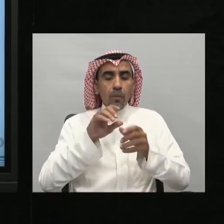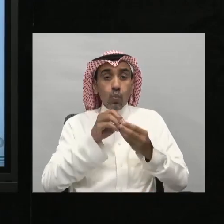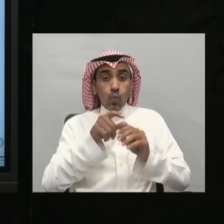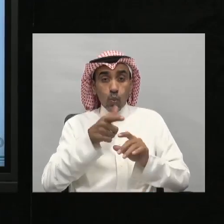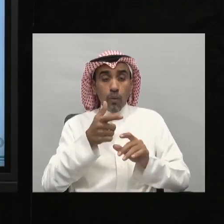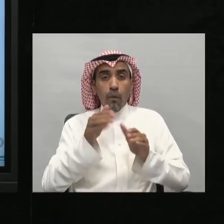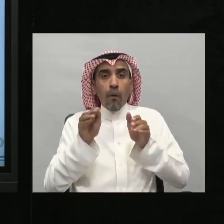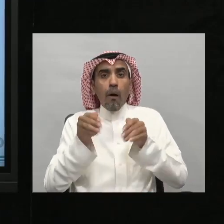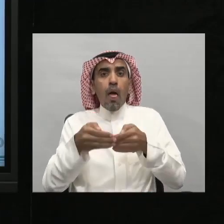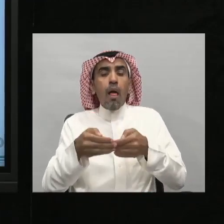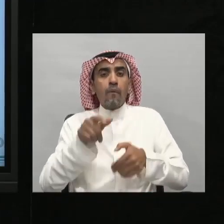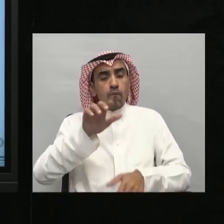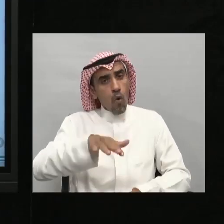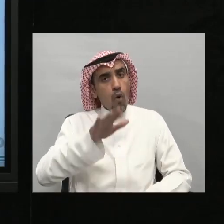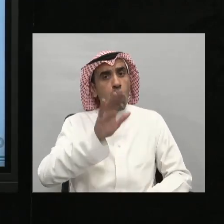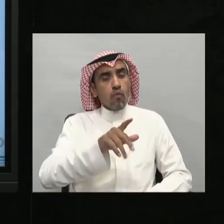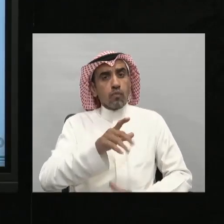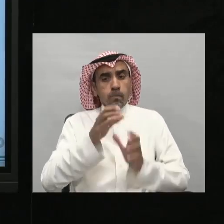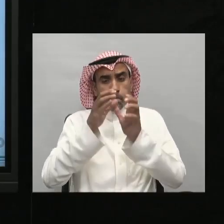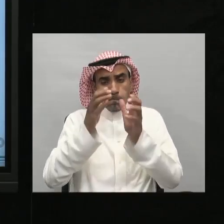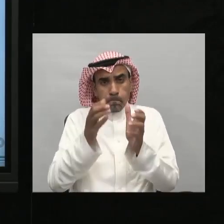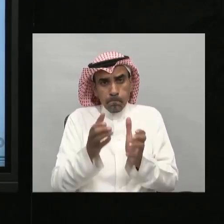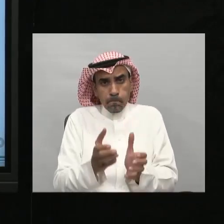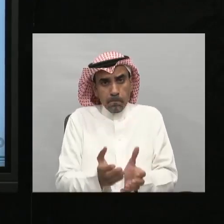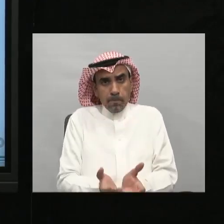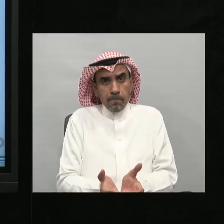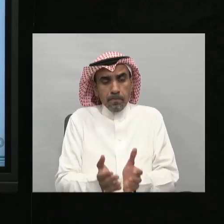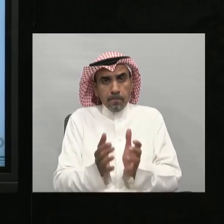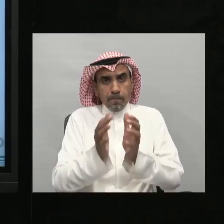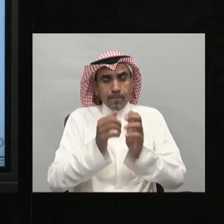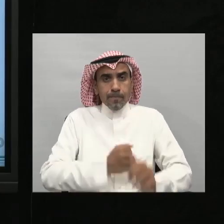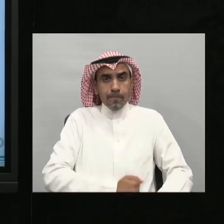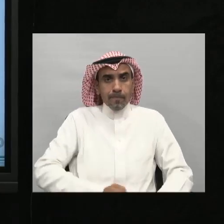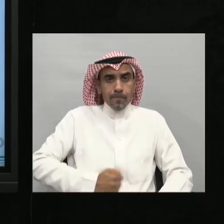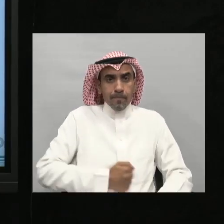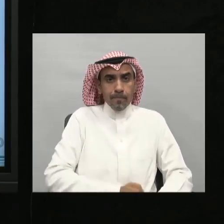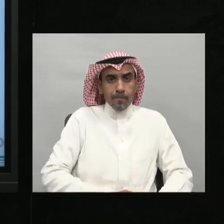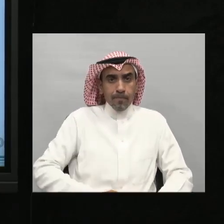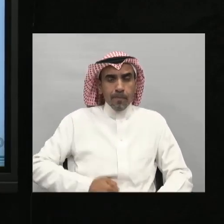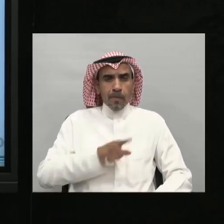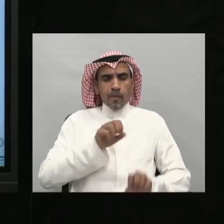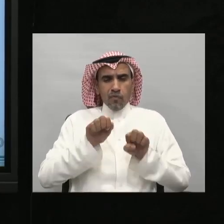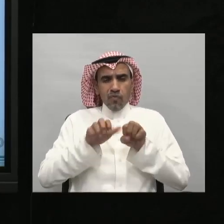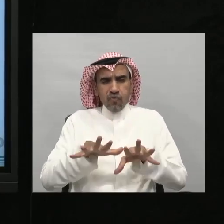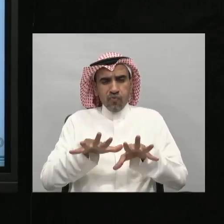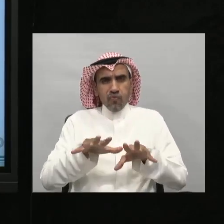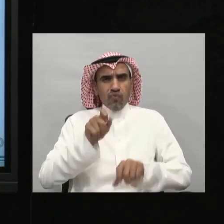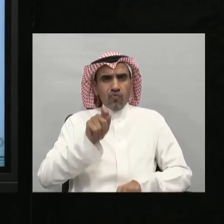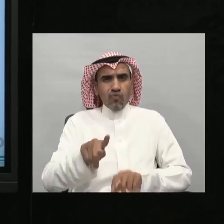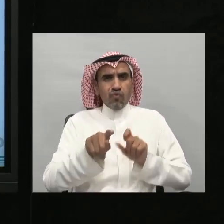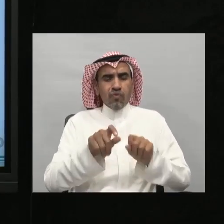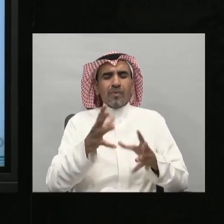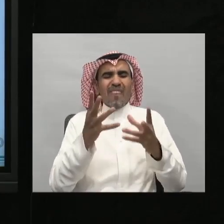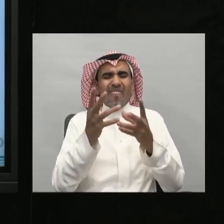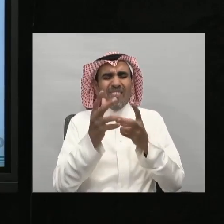توجد، هذه الخلايا مبطنة للتجويف ماذا؟ المعوي. هذه الخلايا تفرز إنزيمات ماذا؟ هاضمة